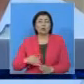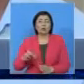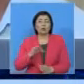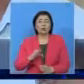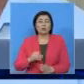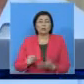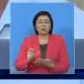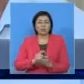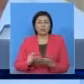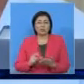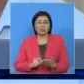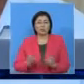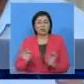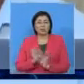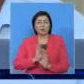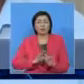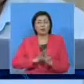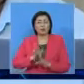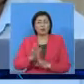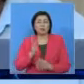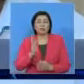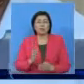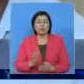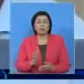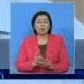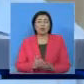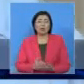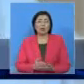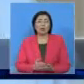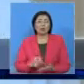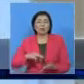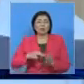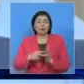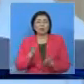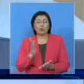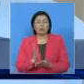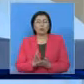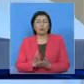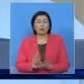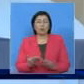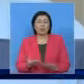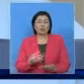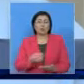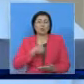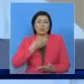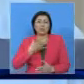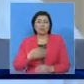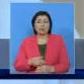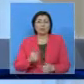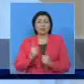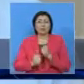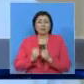жырауларының шығармасы орындасын деген ойменен сөйткенбіз. Шүкір жырауларымыз дайындалған. Осы